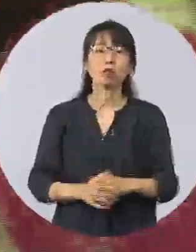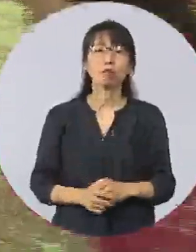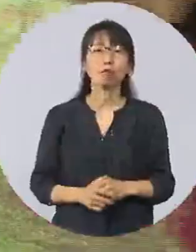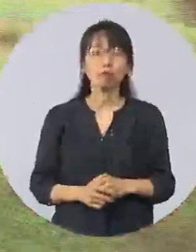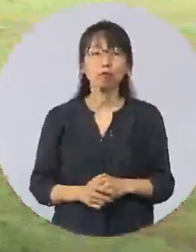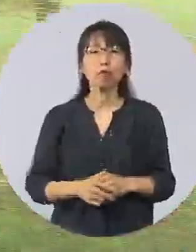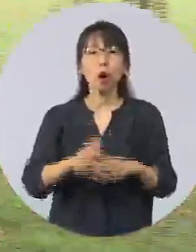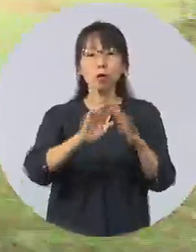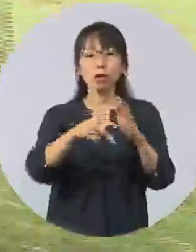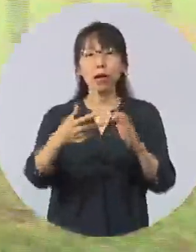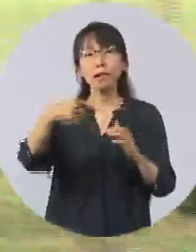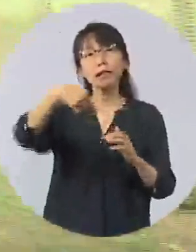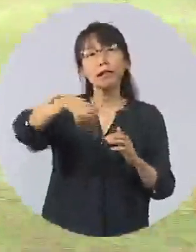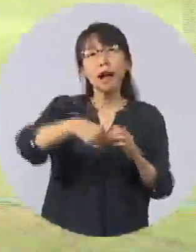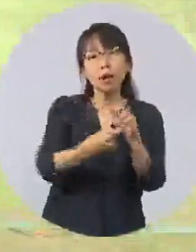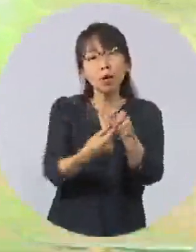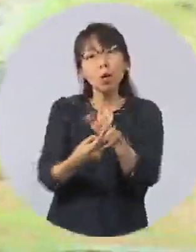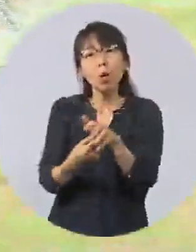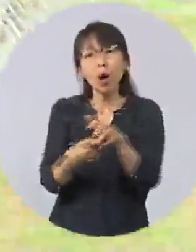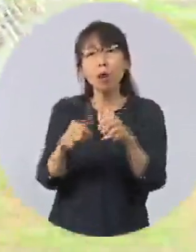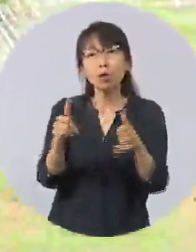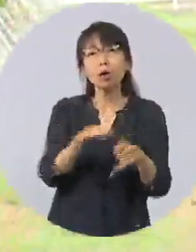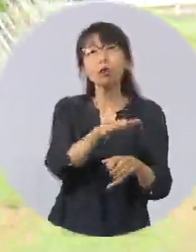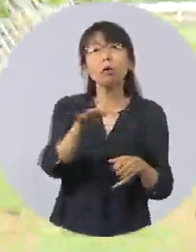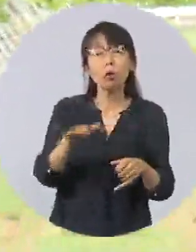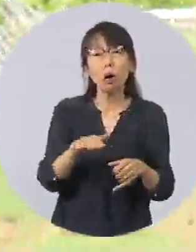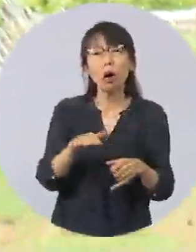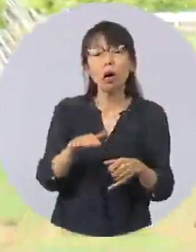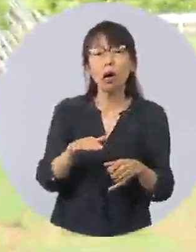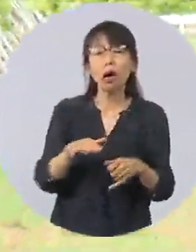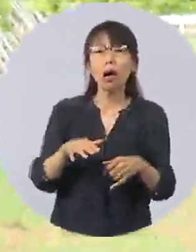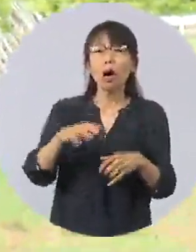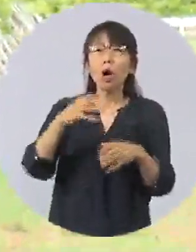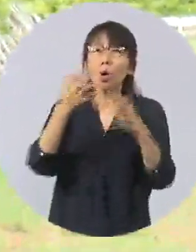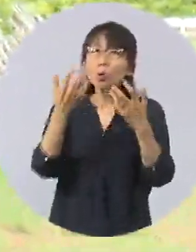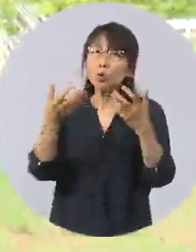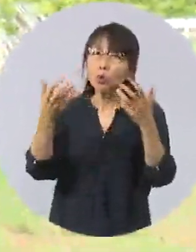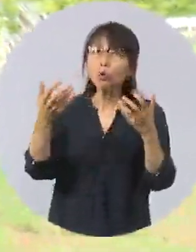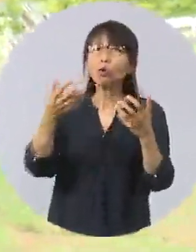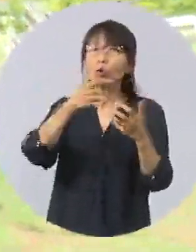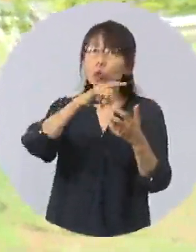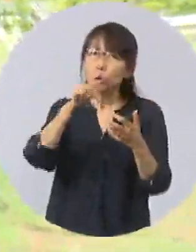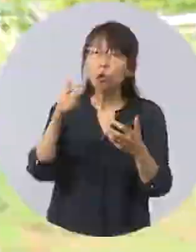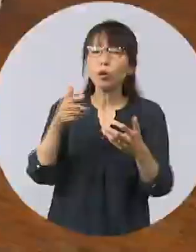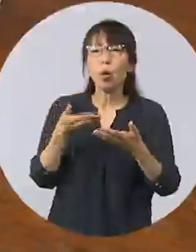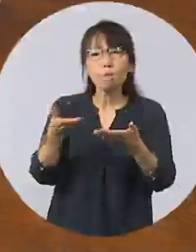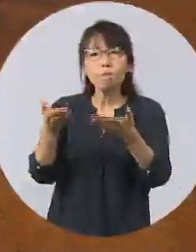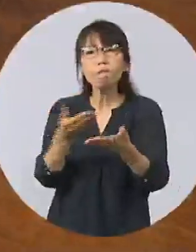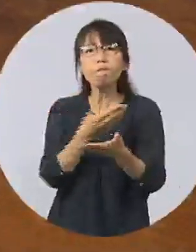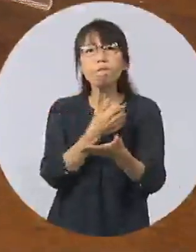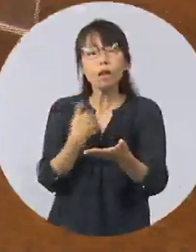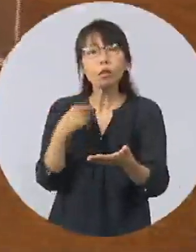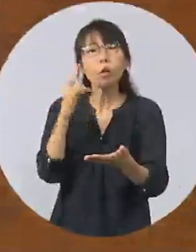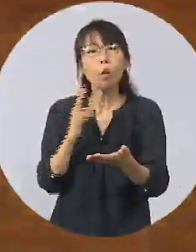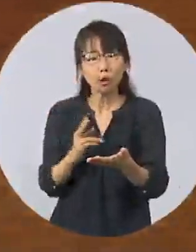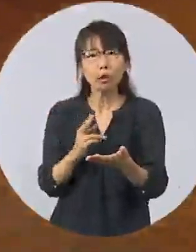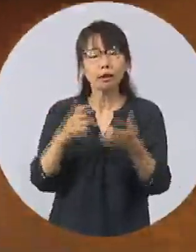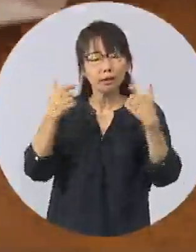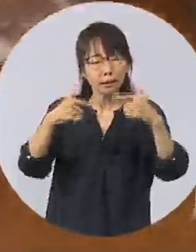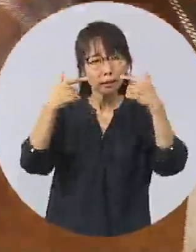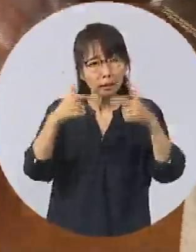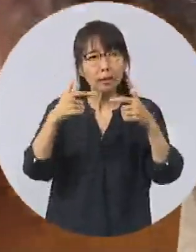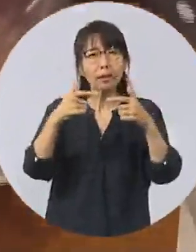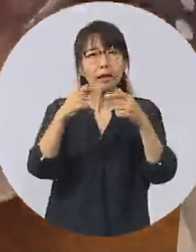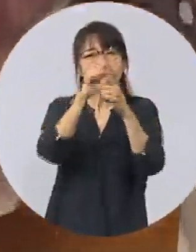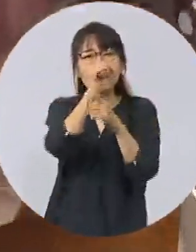内の農家の皆さんは多くの人に藤沢さんのフルーツを楽しんでもらえるよう日々 品種改良にも力